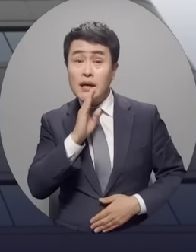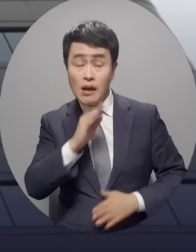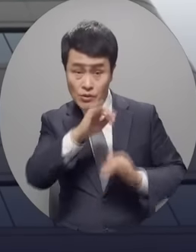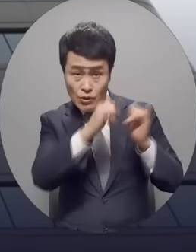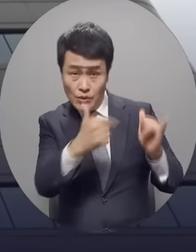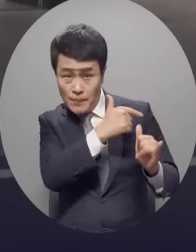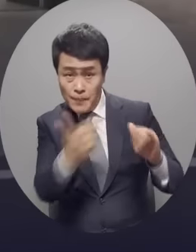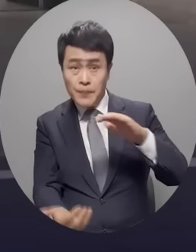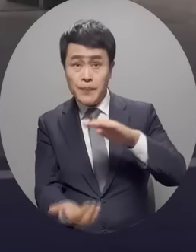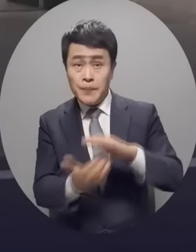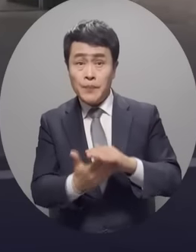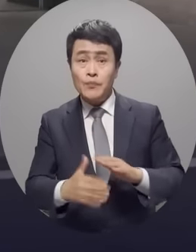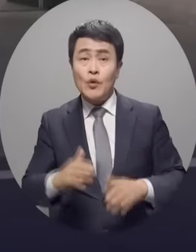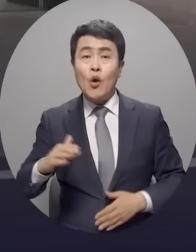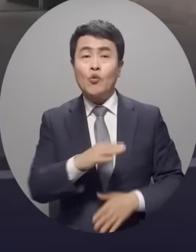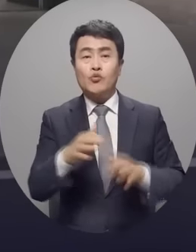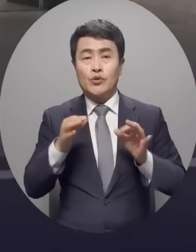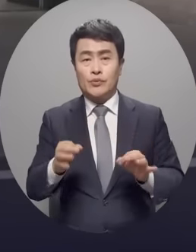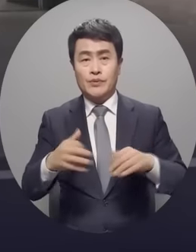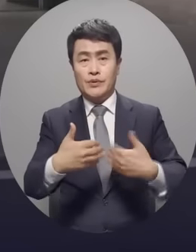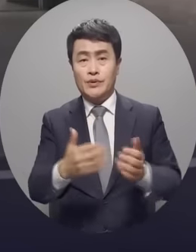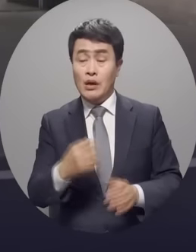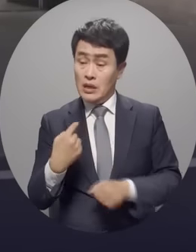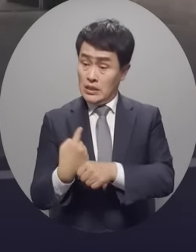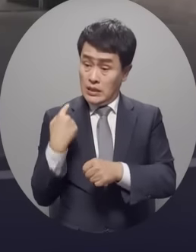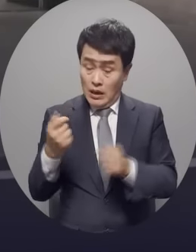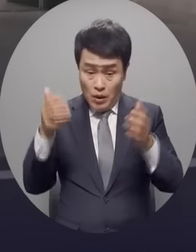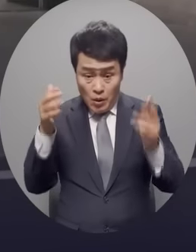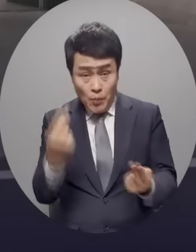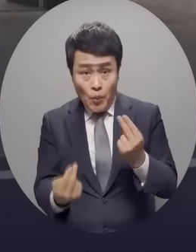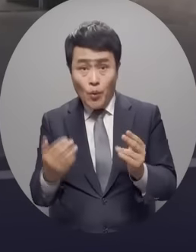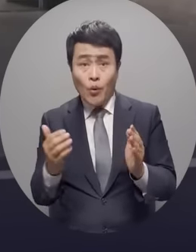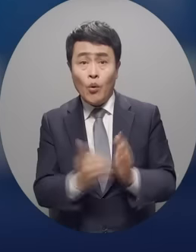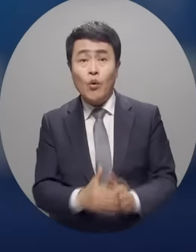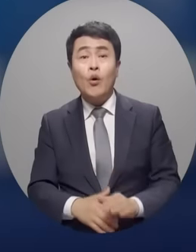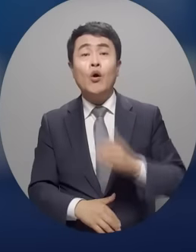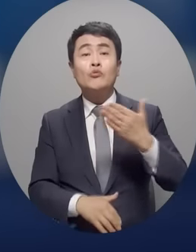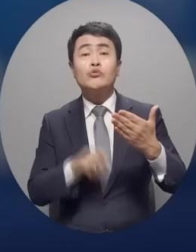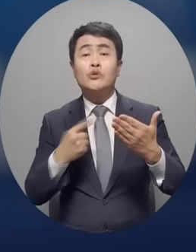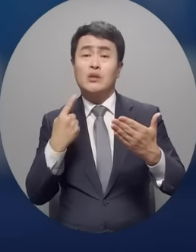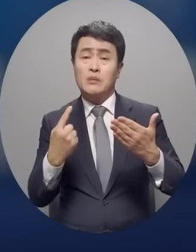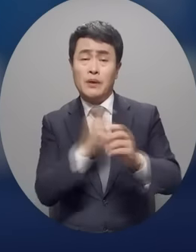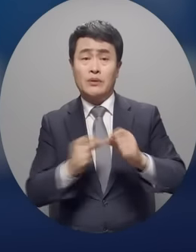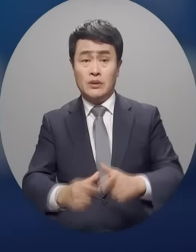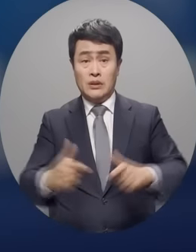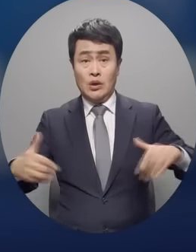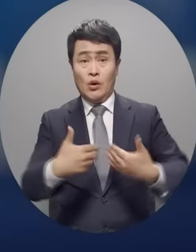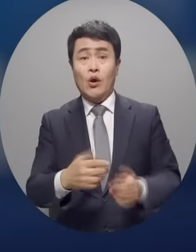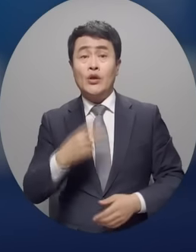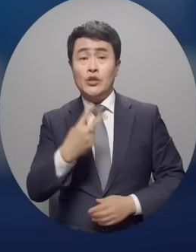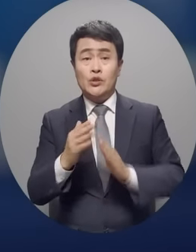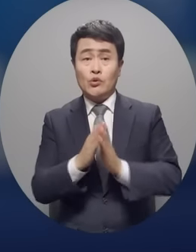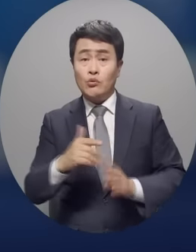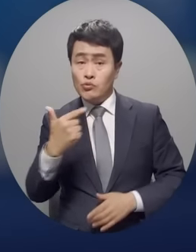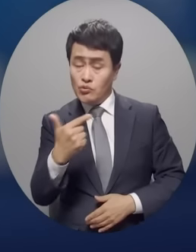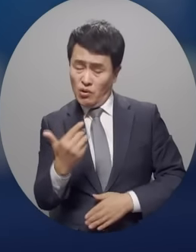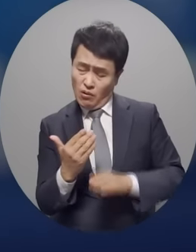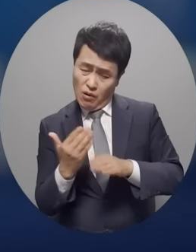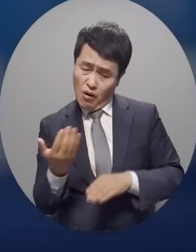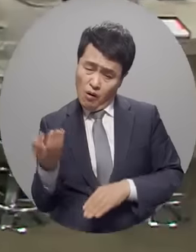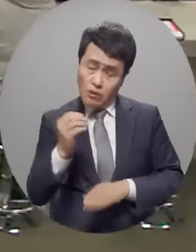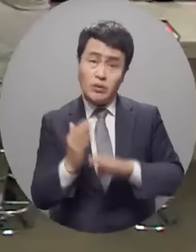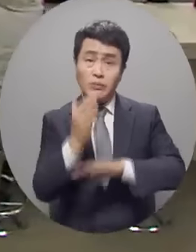최대를 찍었고 우리금융지주도 지난해 같은 기간보다 9.1% 증가한 2조 6천억 원이 넘는 이익을